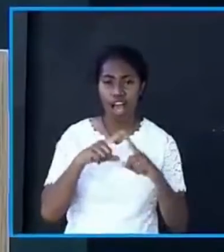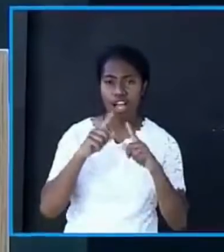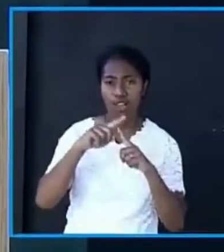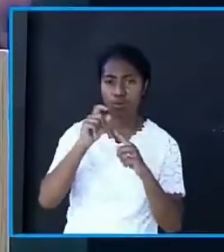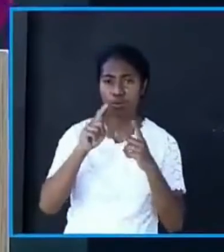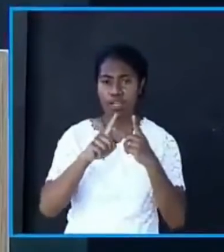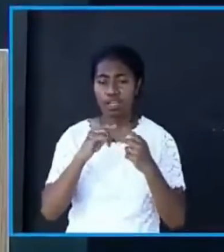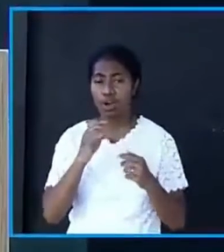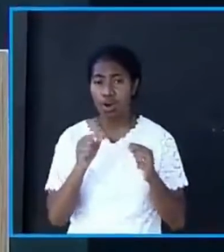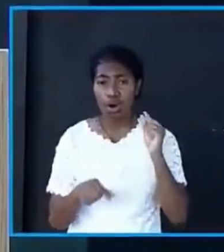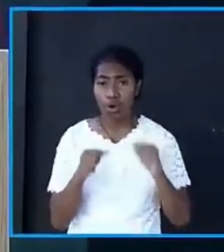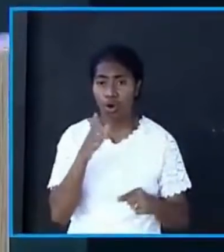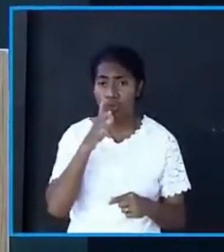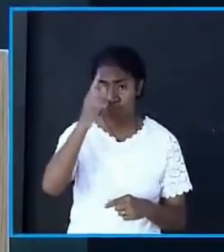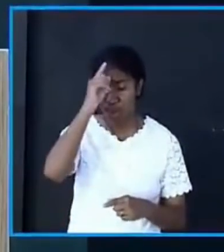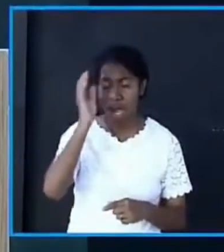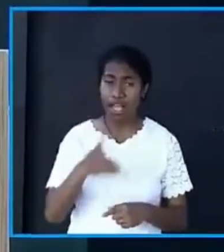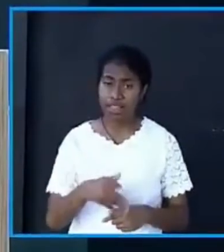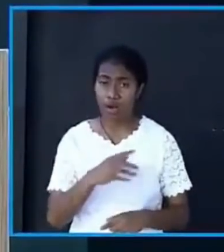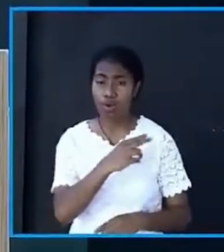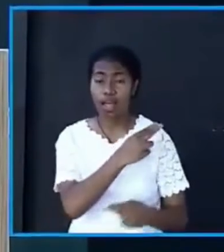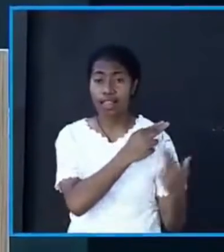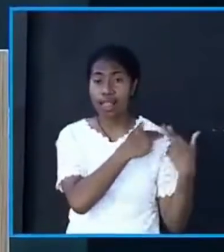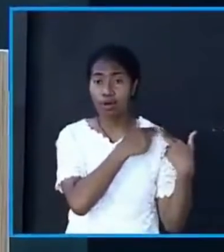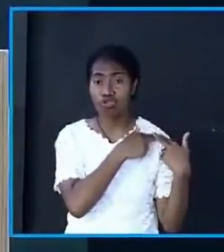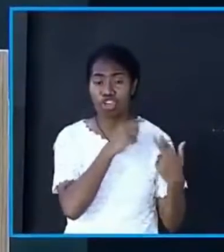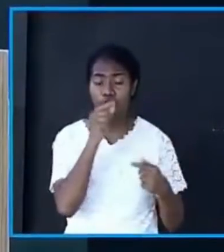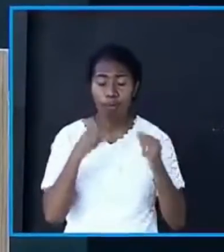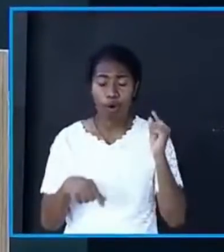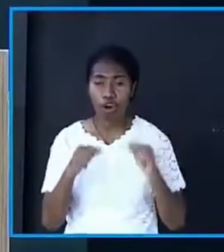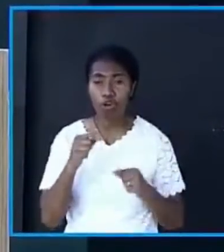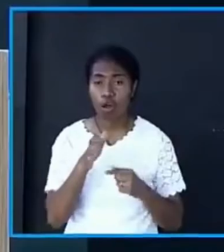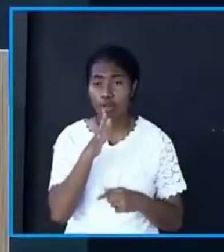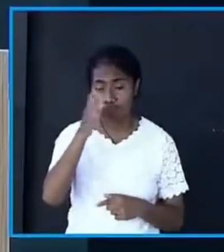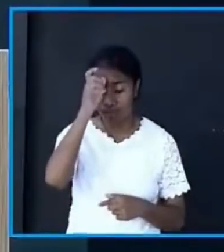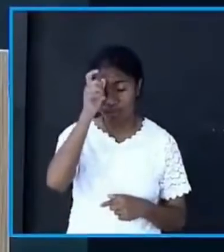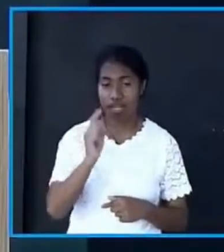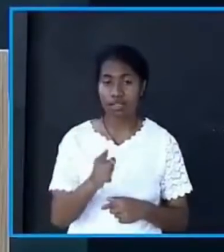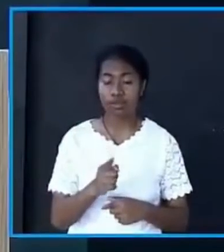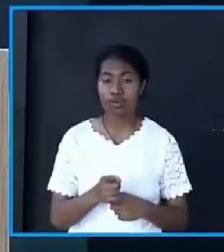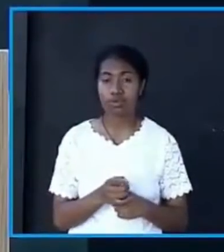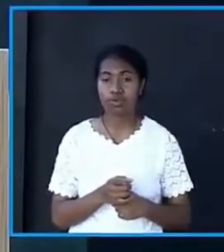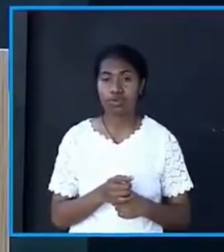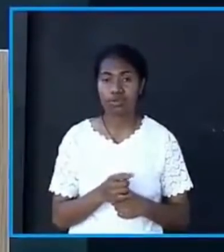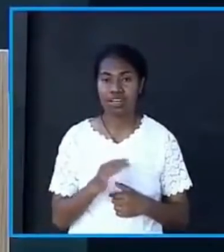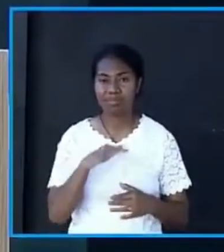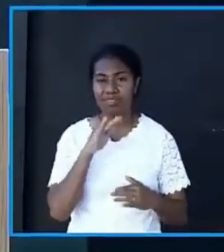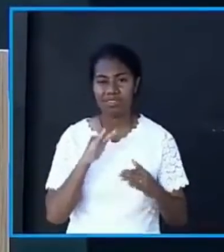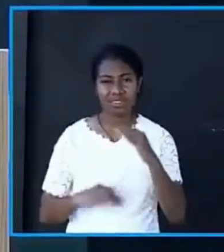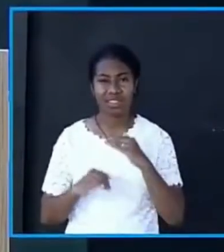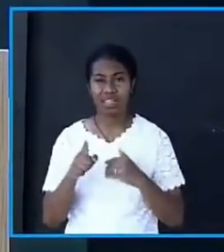tidak bertanggungjawab pada orang tua kamu lebih buruk dari Bahau